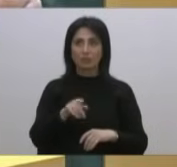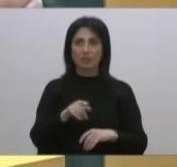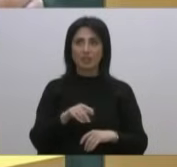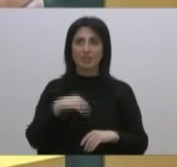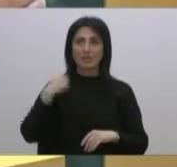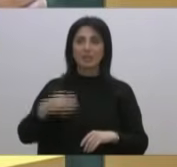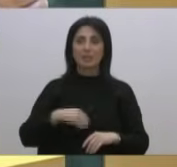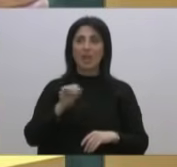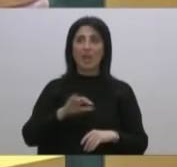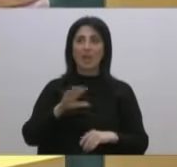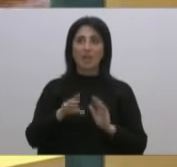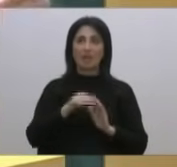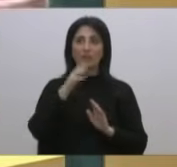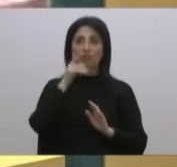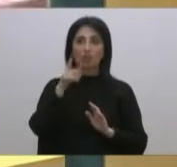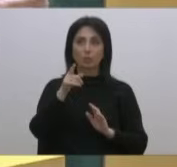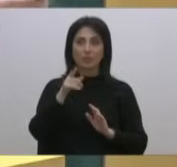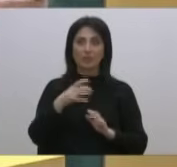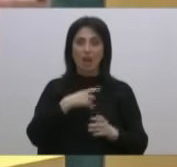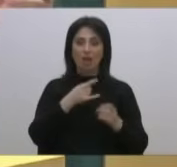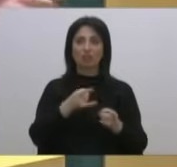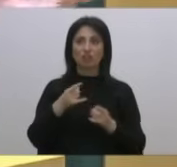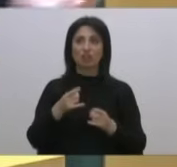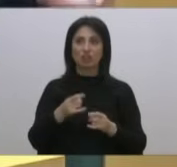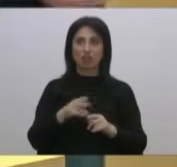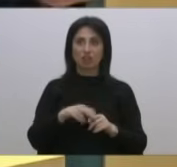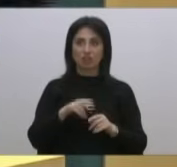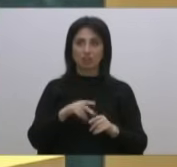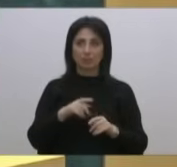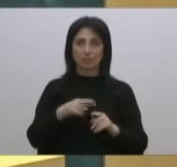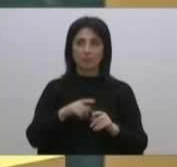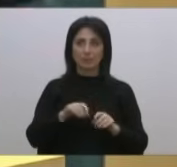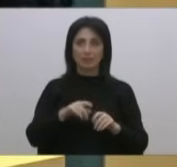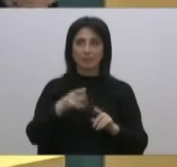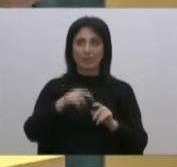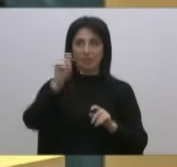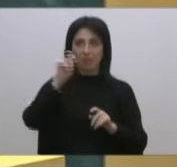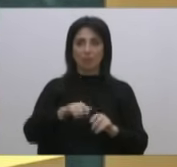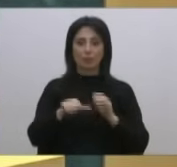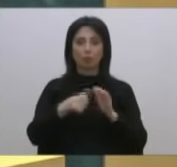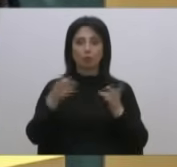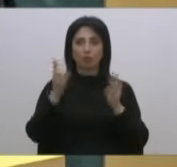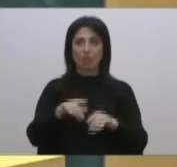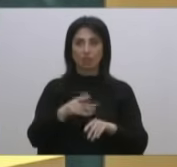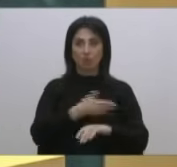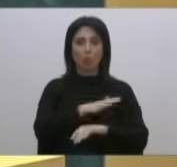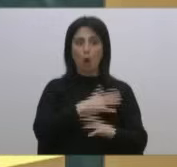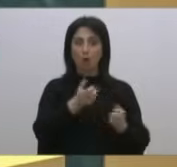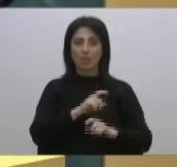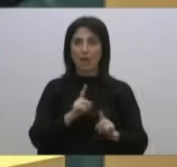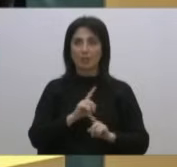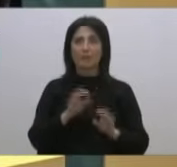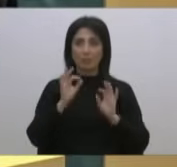საფრანგეთში და ევროპაში არჩევნების დროს აშენებდნენ პოლონენის სანტექნიკით. რო ჩამოვოდო დარჩები უმუშევარიო და არ მიიღოთ